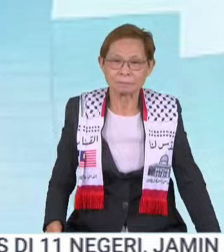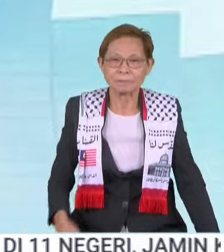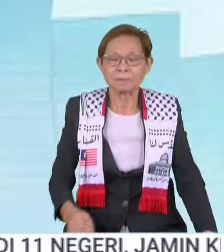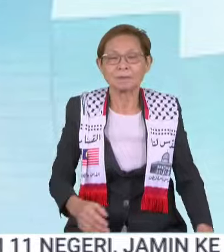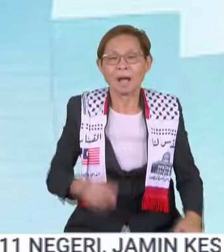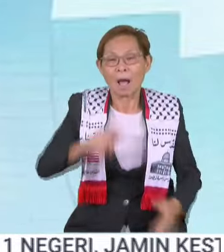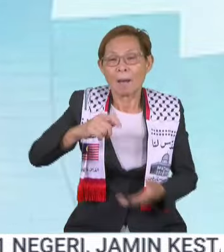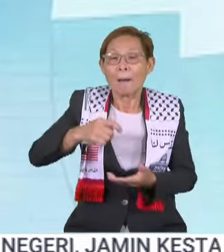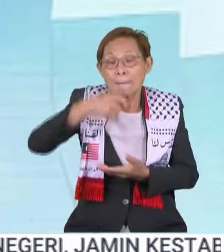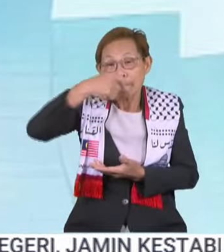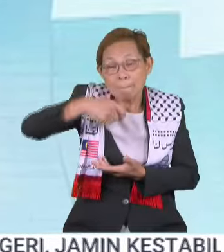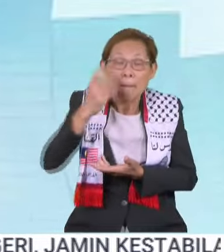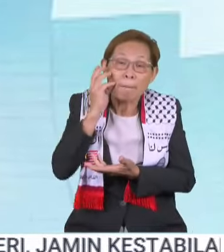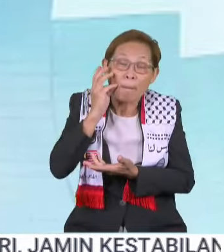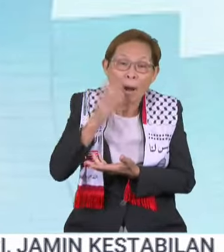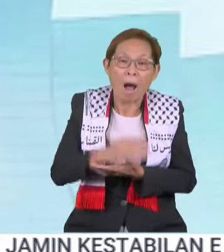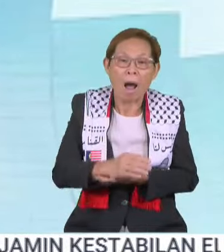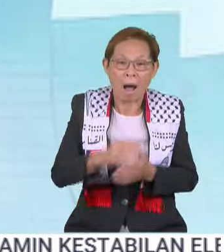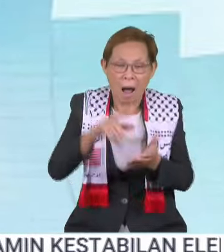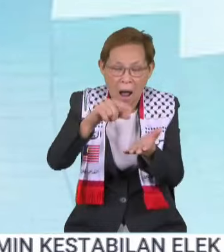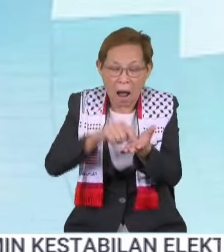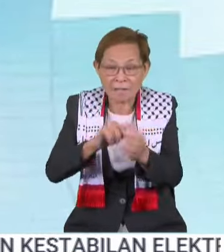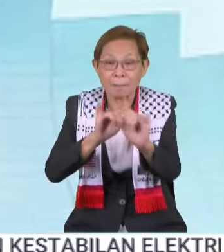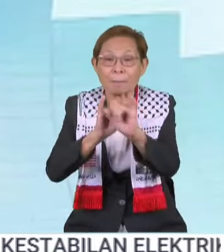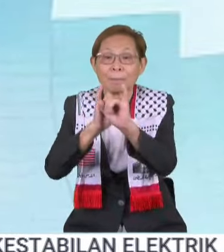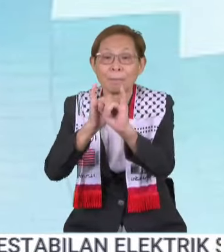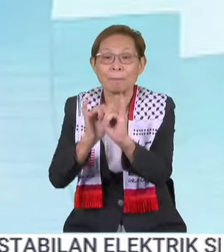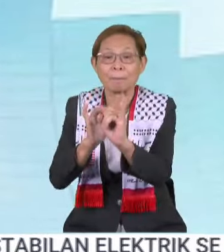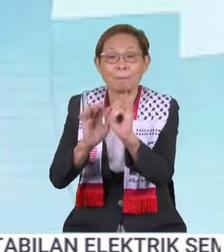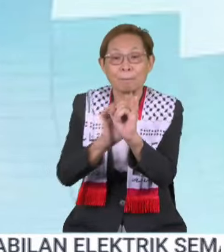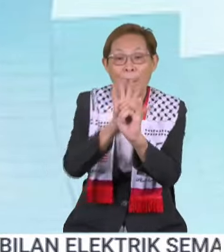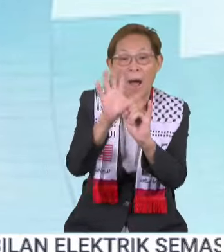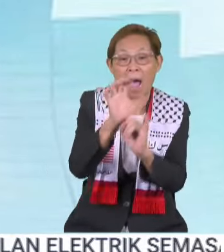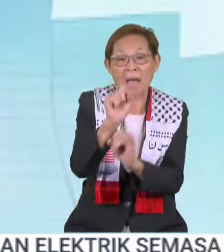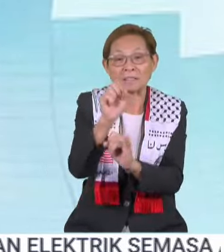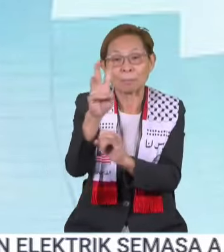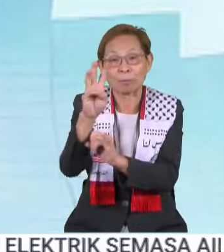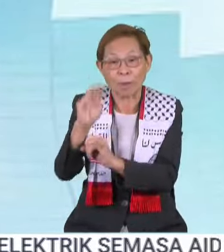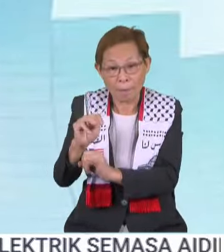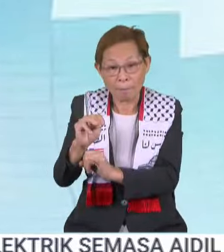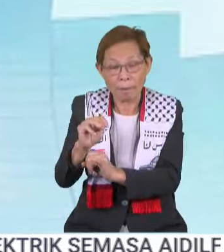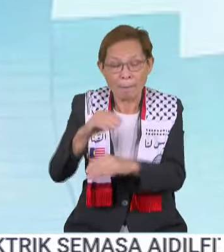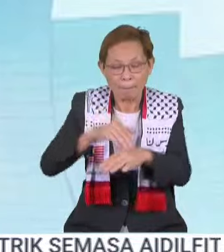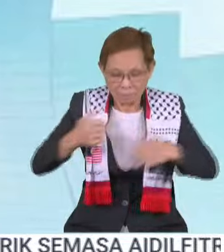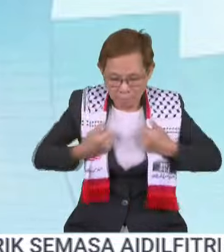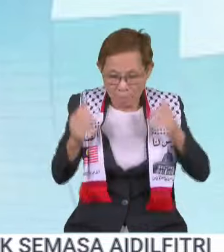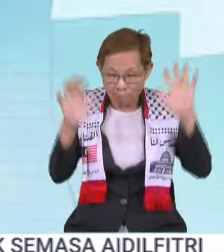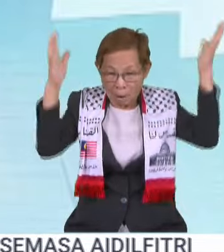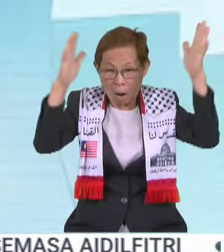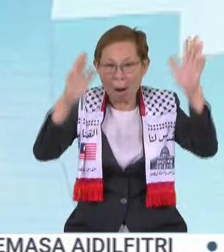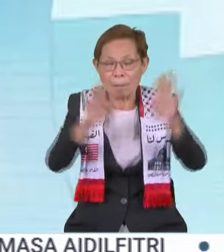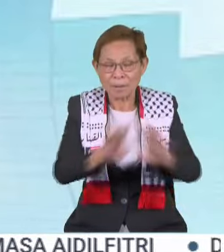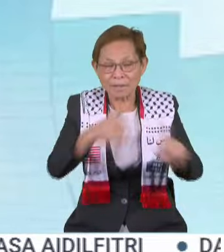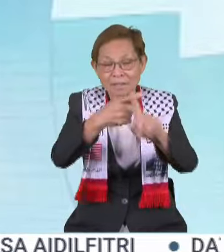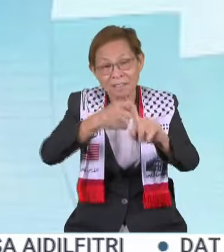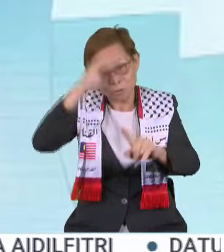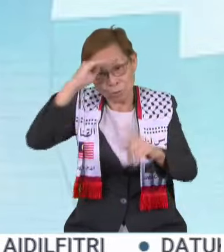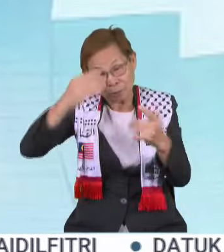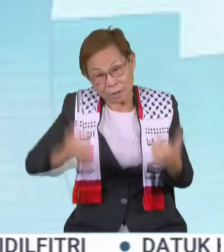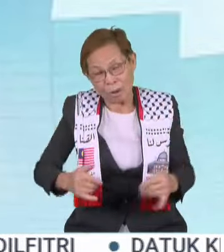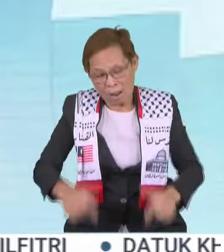Hidangan bubur lambuk ayam Belanda dan pengorbanan kaki tangan SWM pada Hari Raya Aidilfitri. Itu antara fokus paparan dari Johor hari